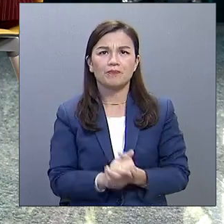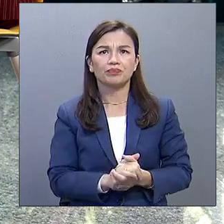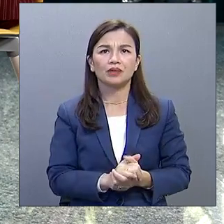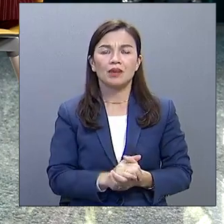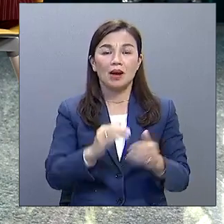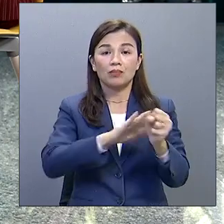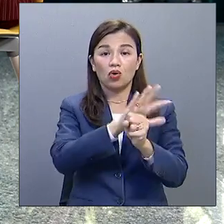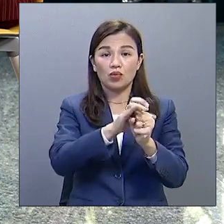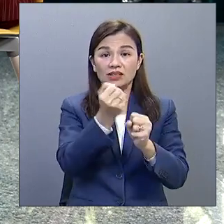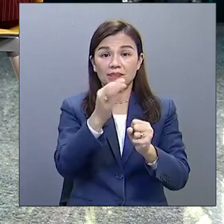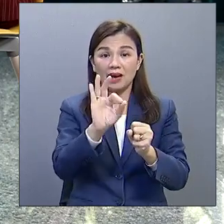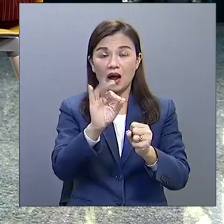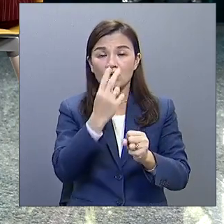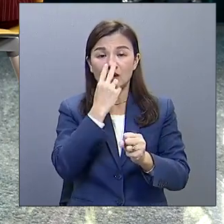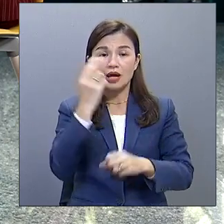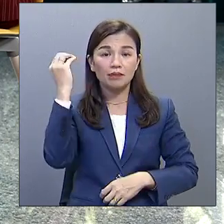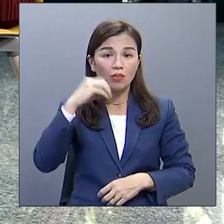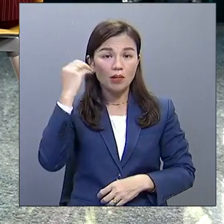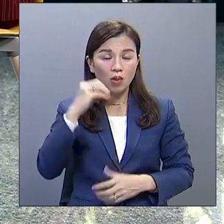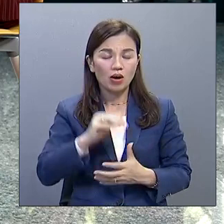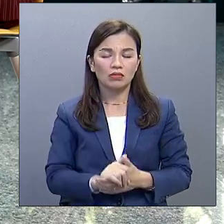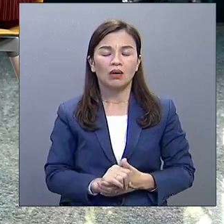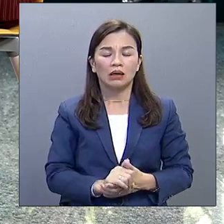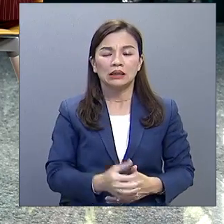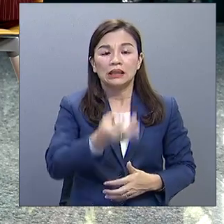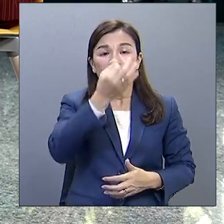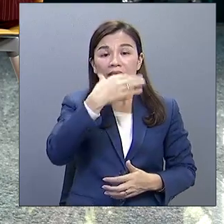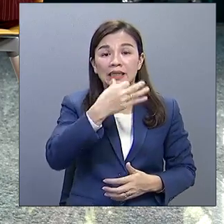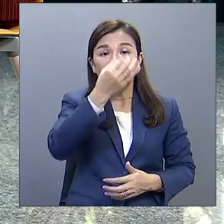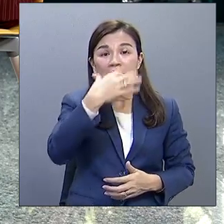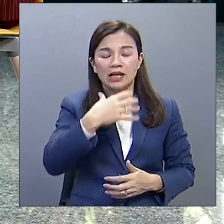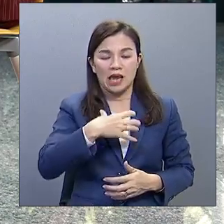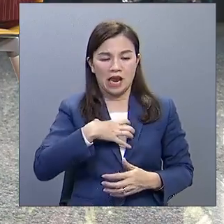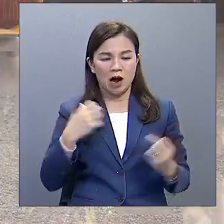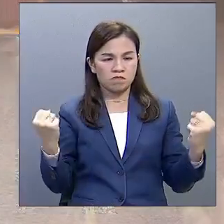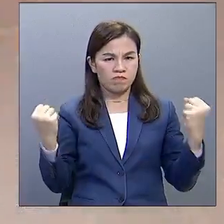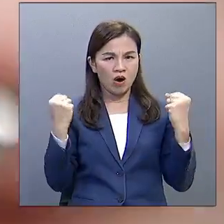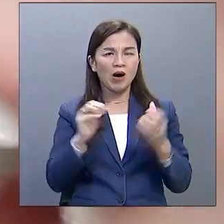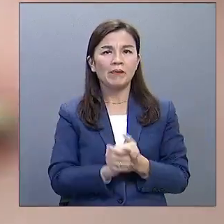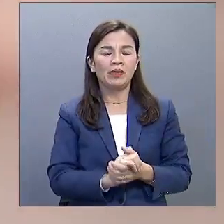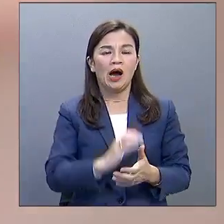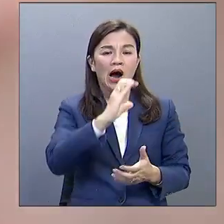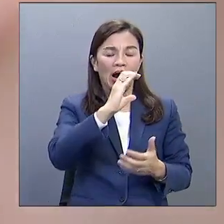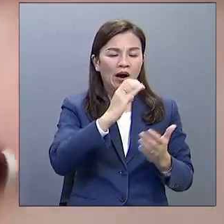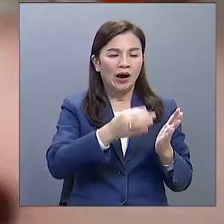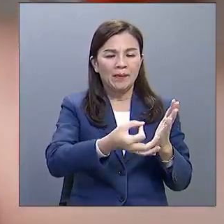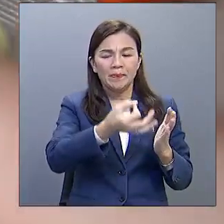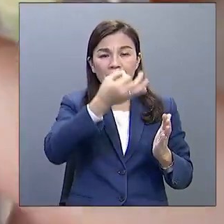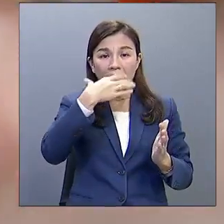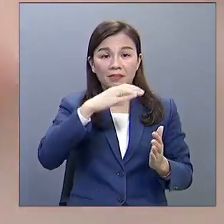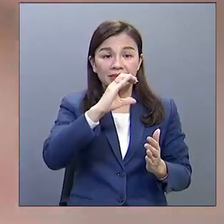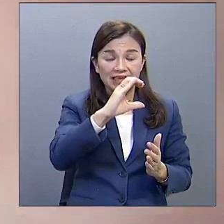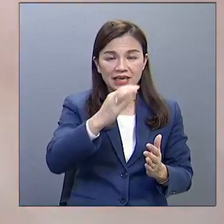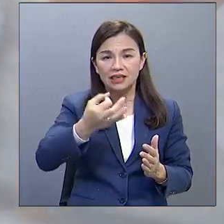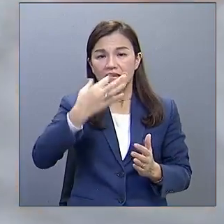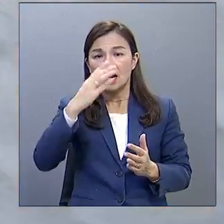ควิดที่หมอเจอประจําคือควรจะทานวิตามินเสริมภูมิคุ้มกันเพราะอยากภูมิแข็งแรงก็กินทั้ง C D ซิงค์อะไรที่เขาบอกว่